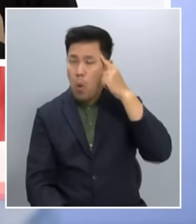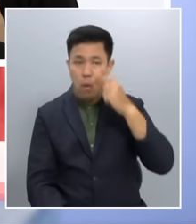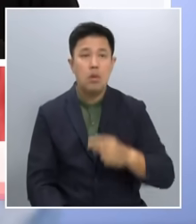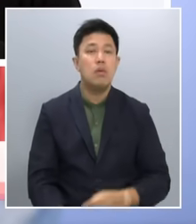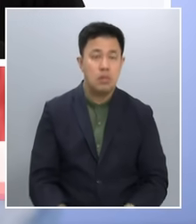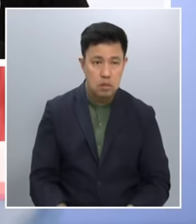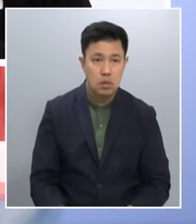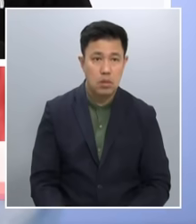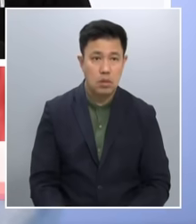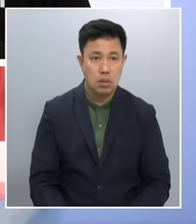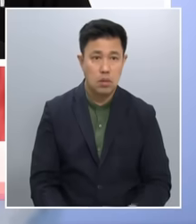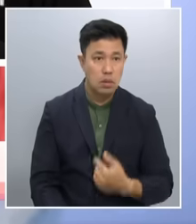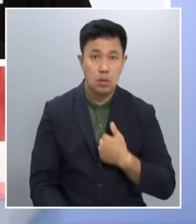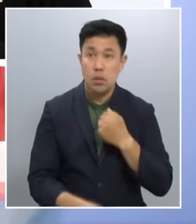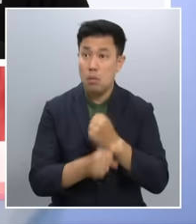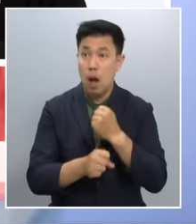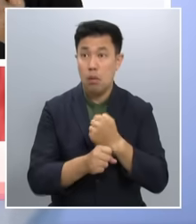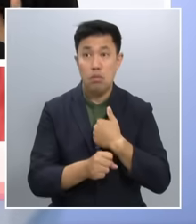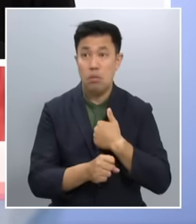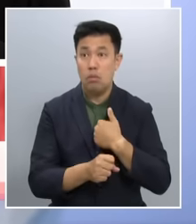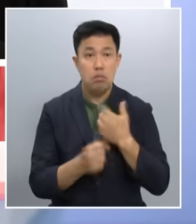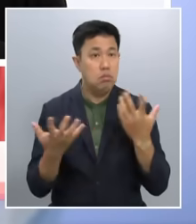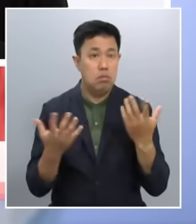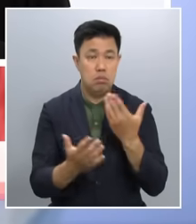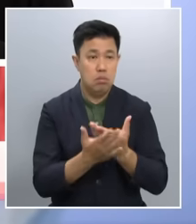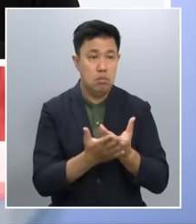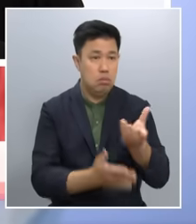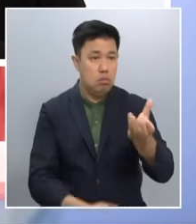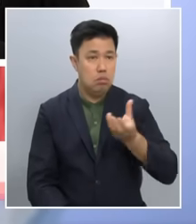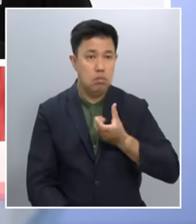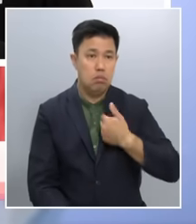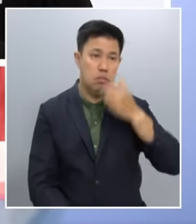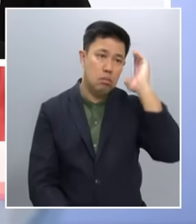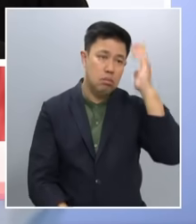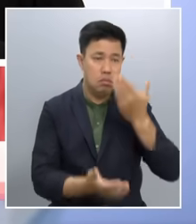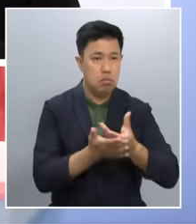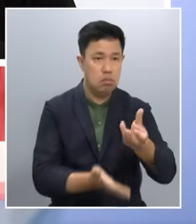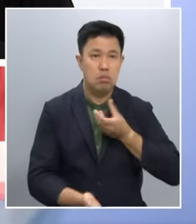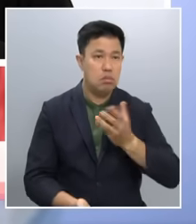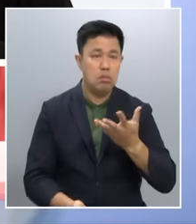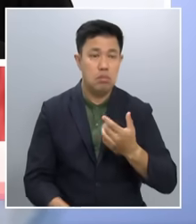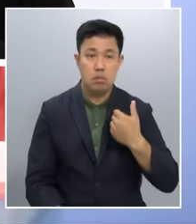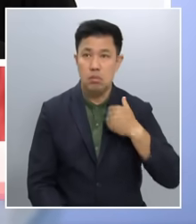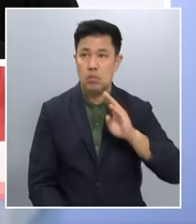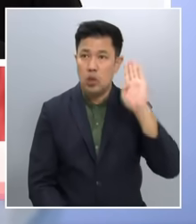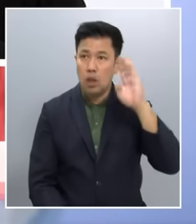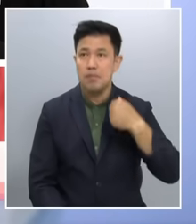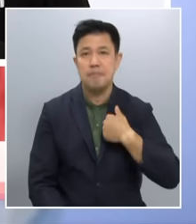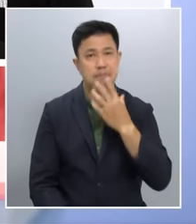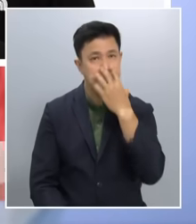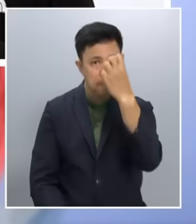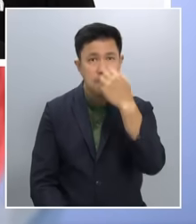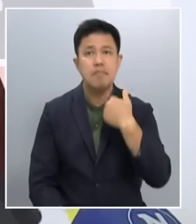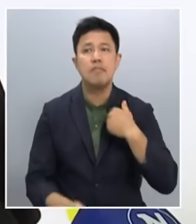คือผมก็ไม่ได้รับงานนี้ผมก็ไม่ได้เงินจากการที่ผมพรีเซนต์บริษัทผมก็เสีย อ้าวเนี่ย